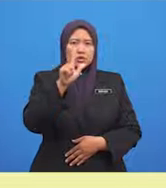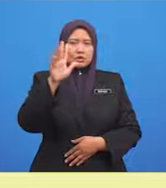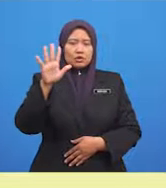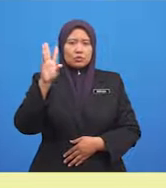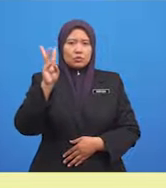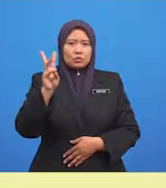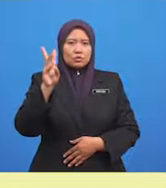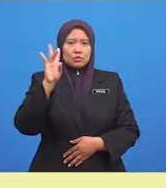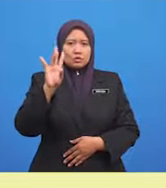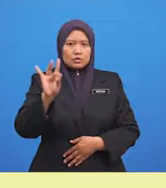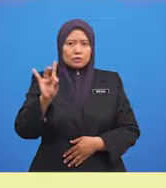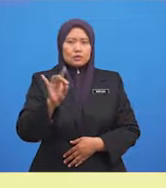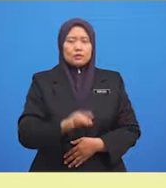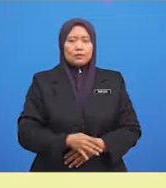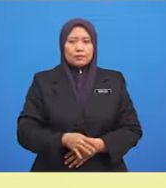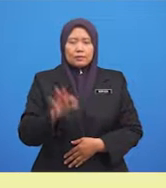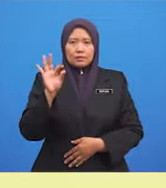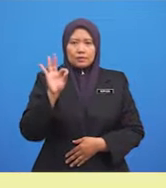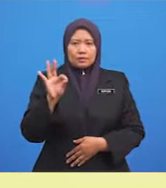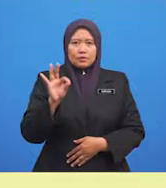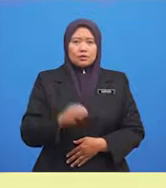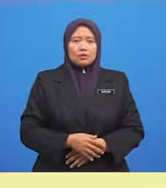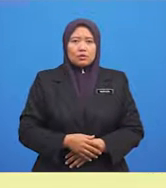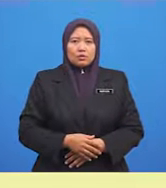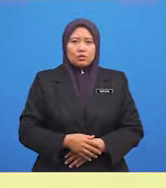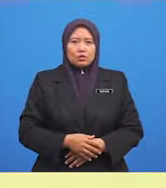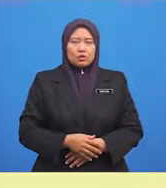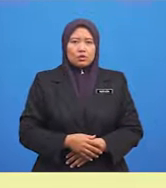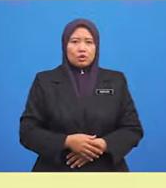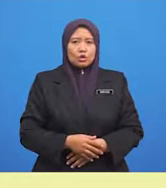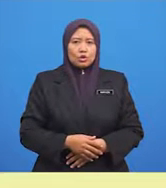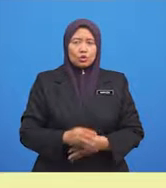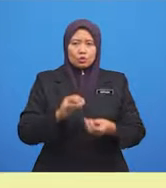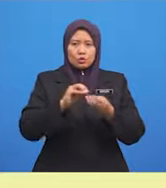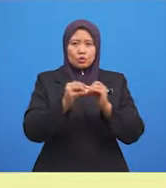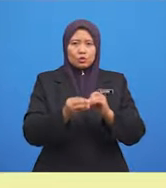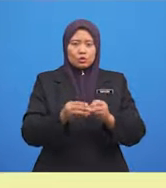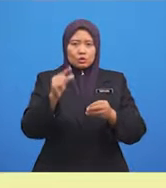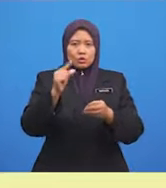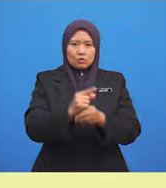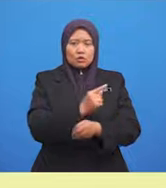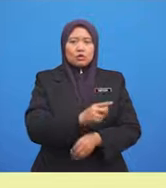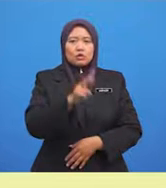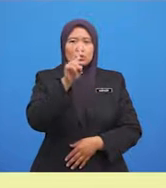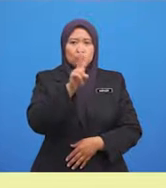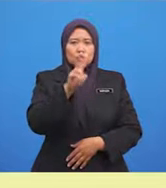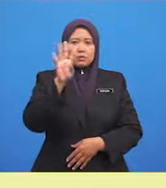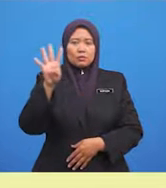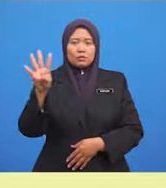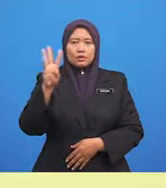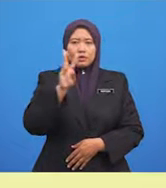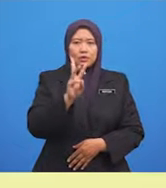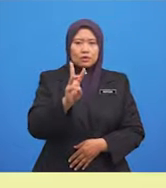9. Dan nombor genap yang terdiri dari angka 2, 4, 6